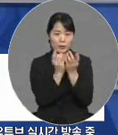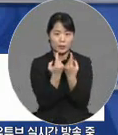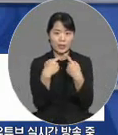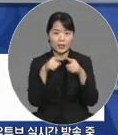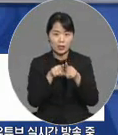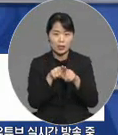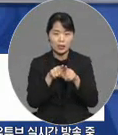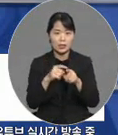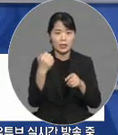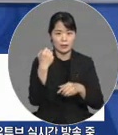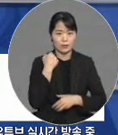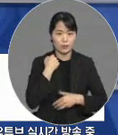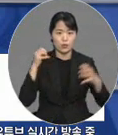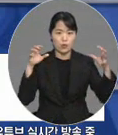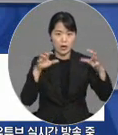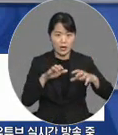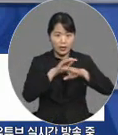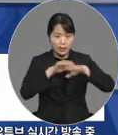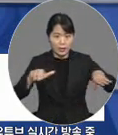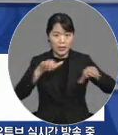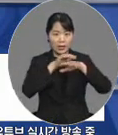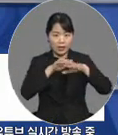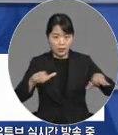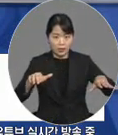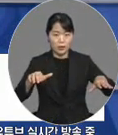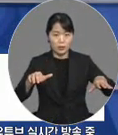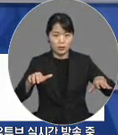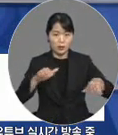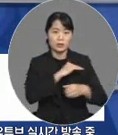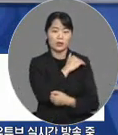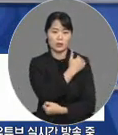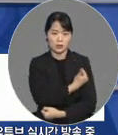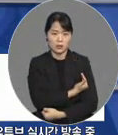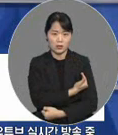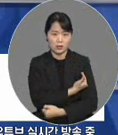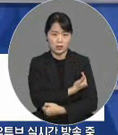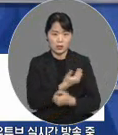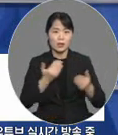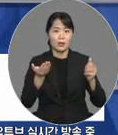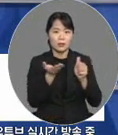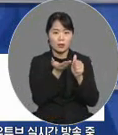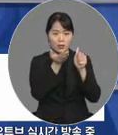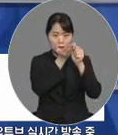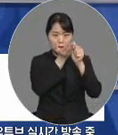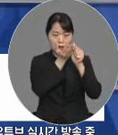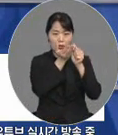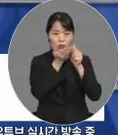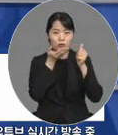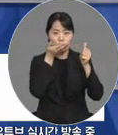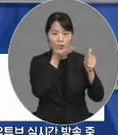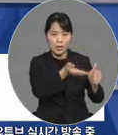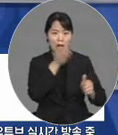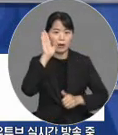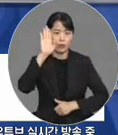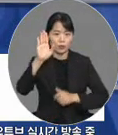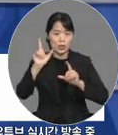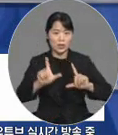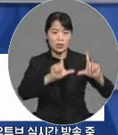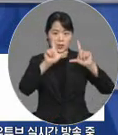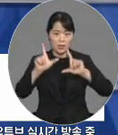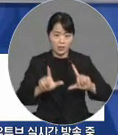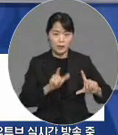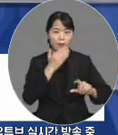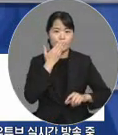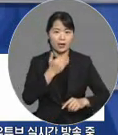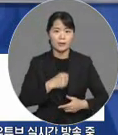협업하면서 문제를 풀어가는 문제 해결력을 키워줘야 미래 세대의 삶을 살아갈 수가 있습니다.